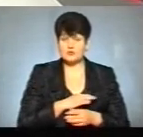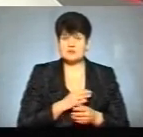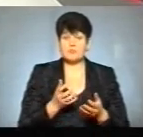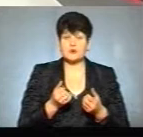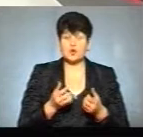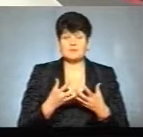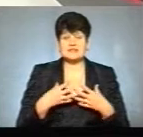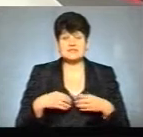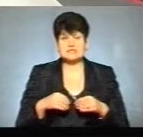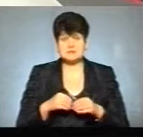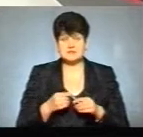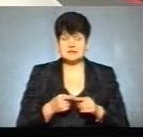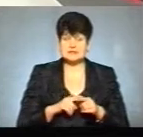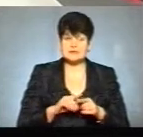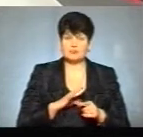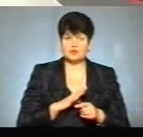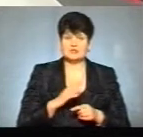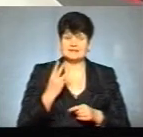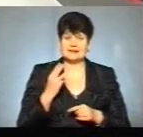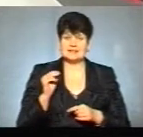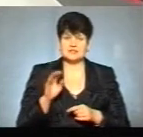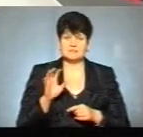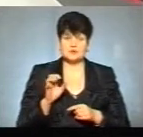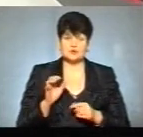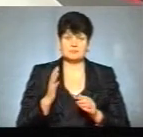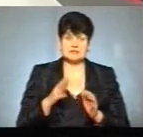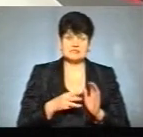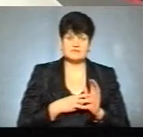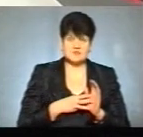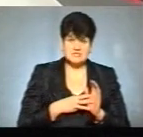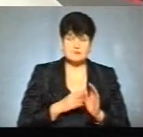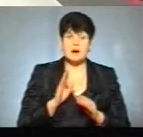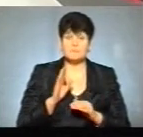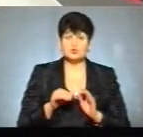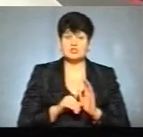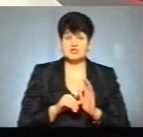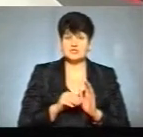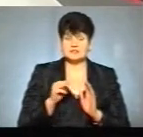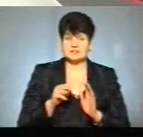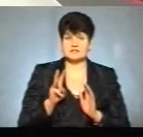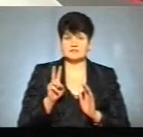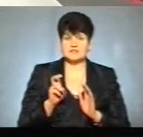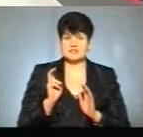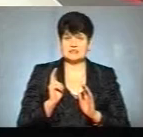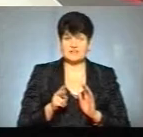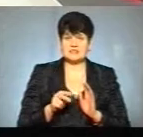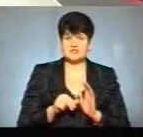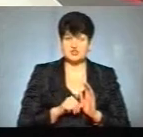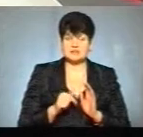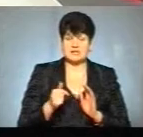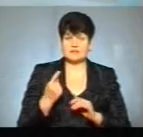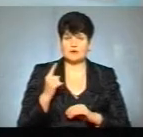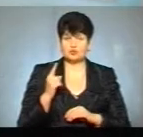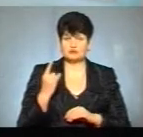прийомній сім'ї, це було 3558, би мало бути січня, а буде 6226 гривень на одну